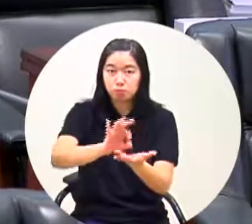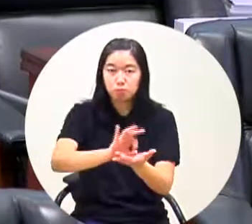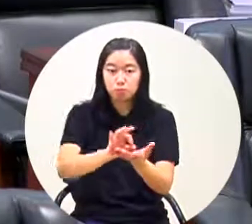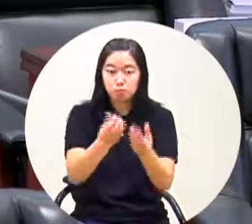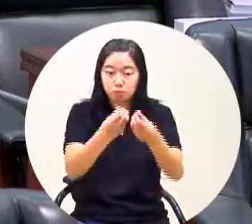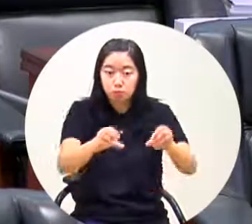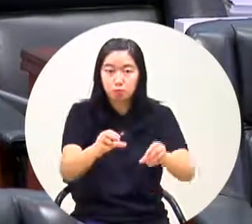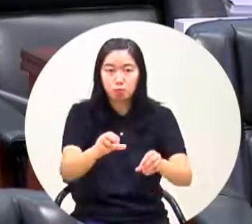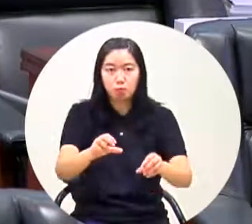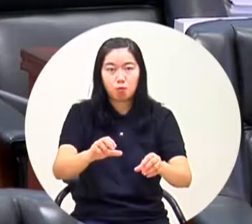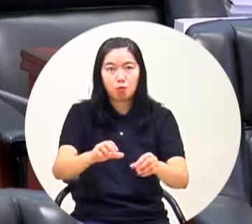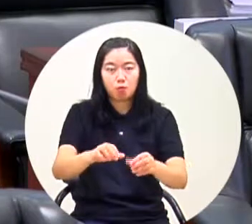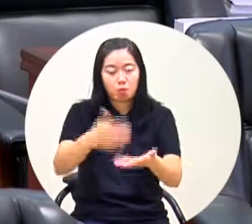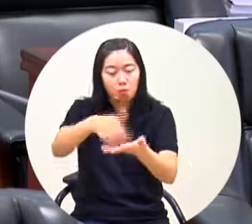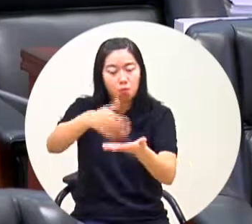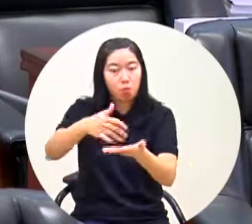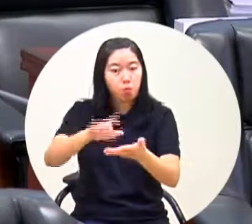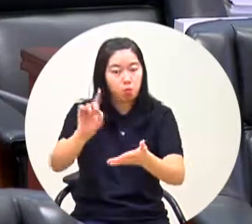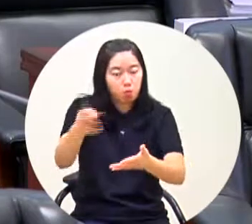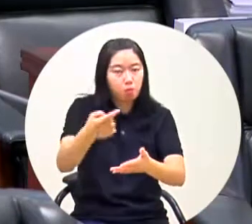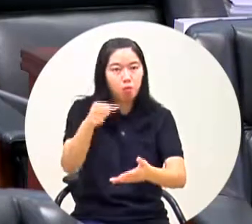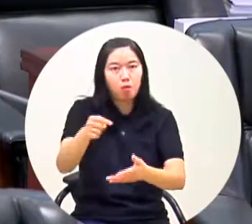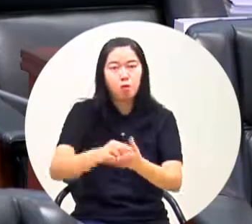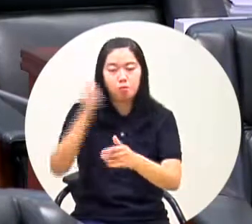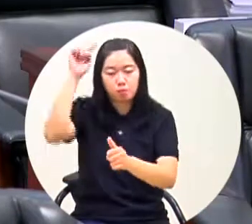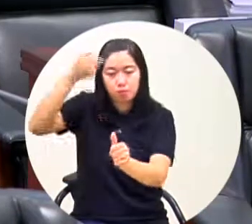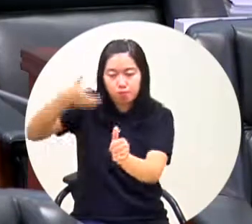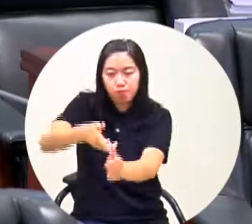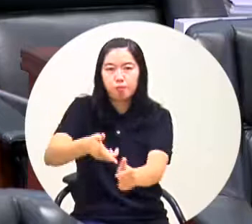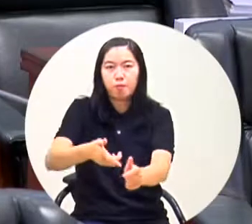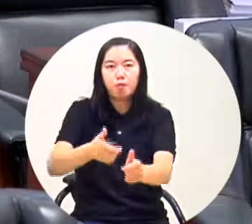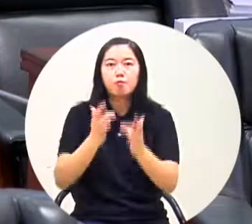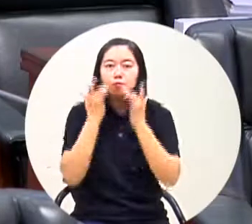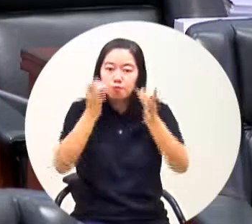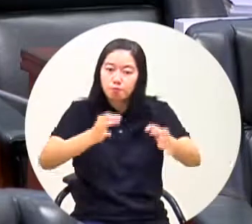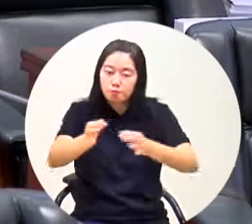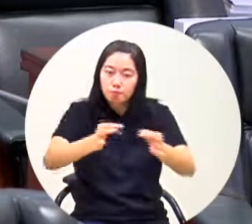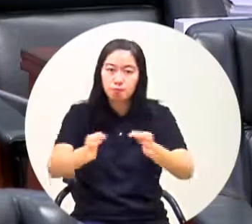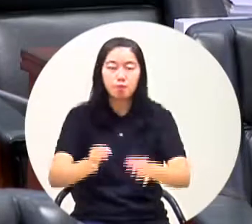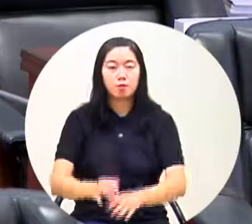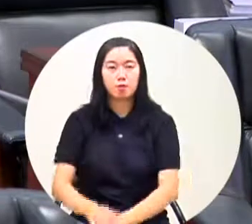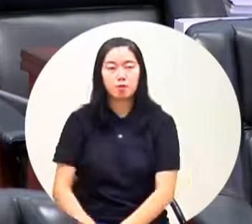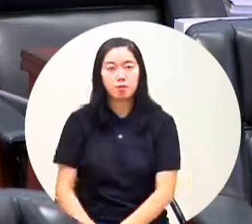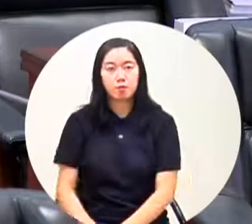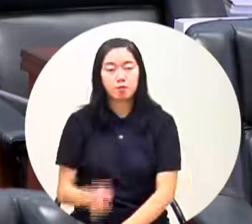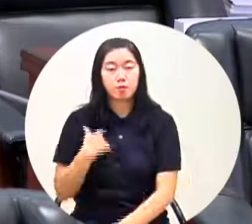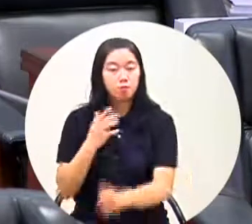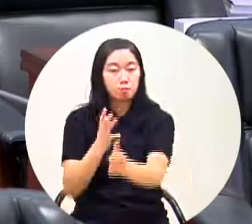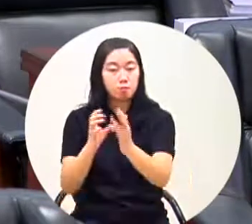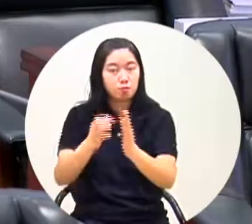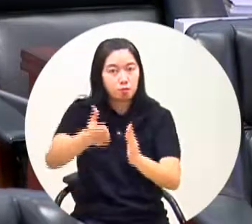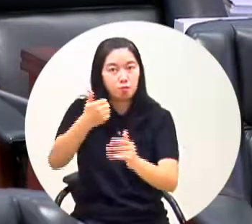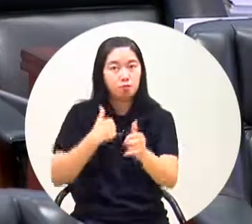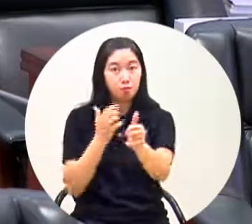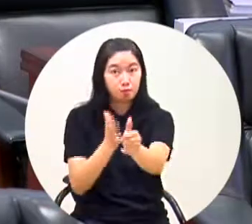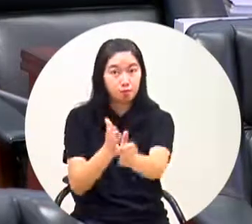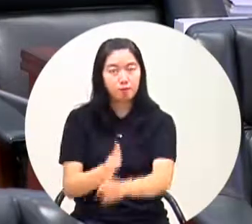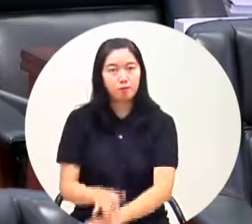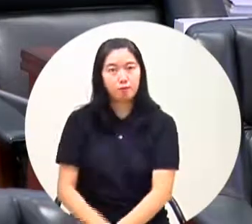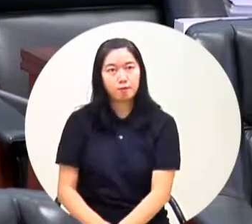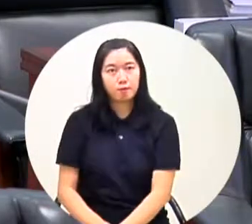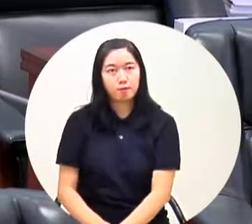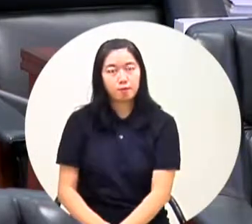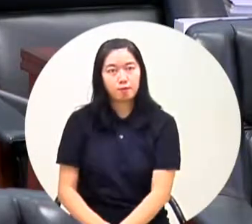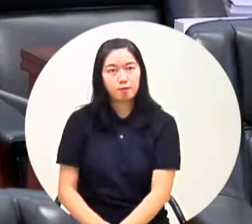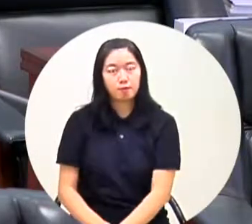跟传统菜市场这里，我李家庆告我们的黄局长那我有没有继续